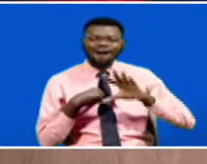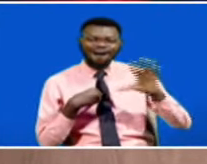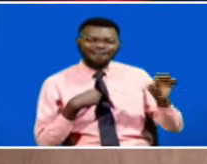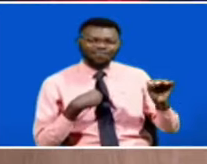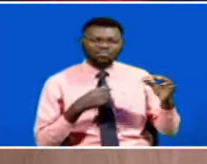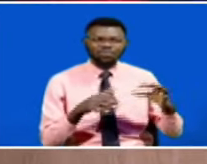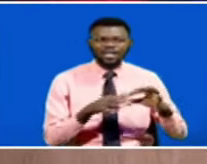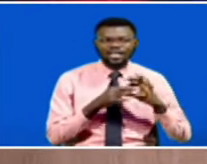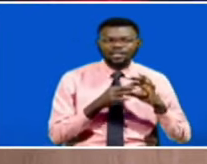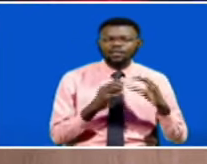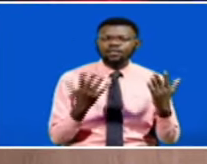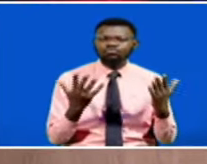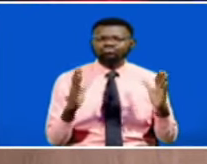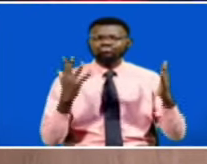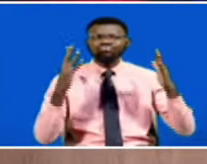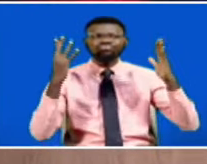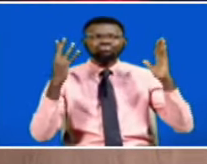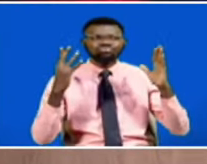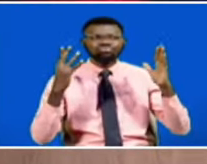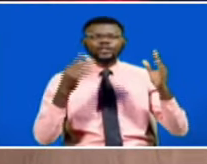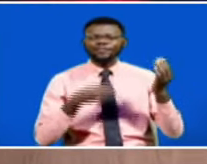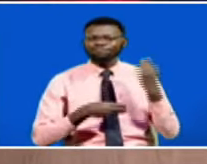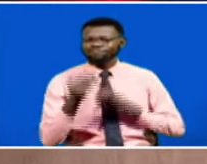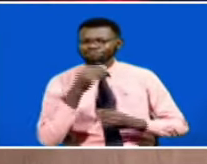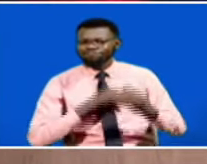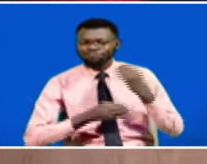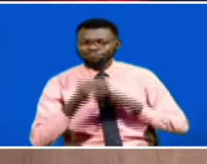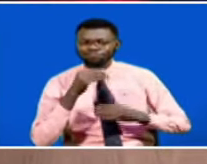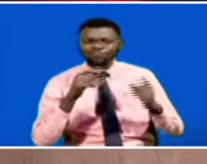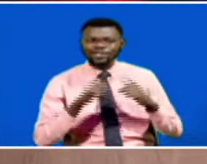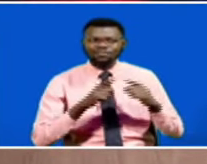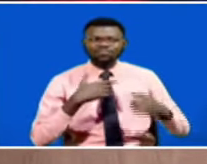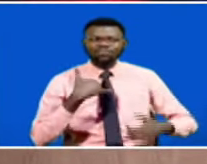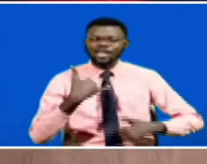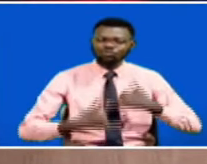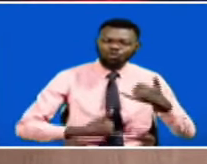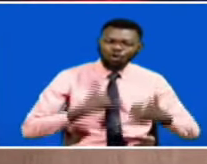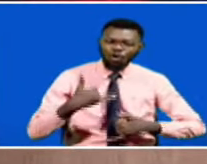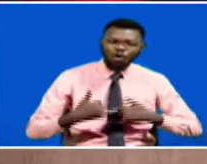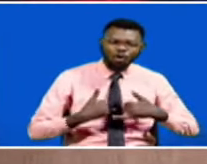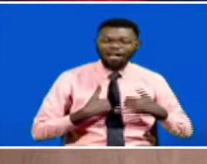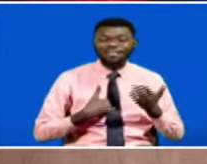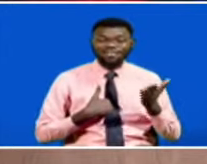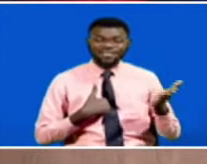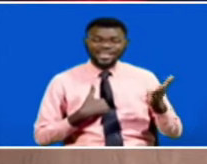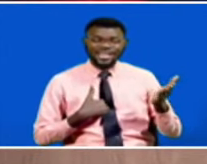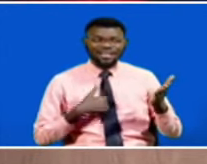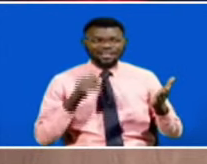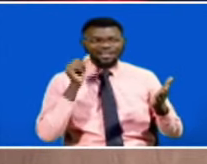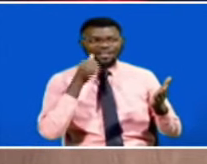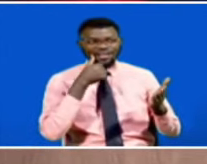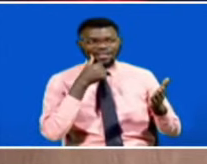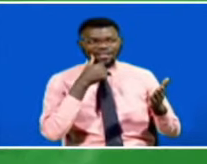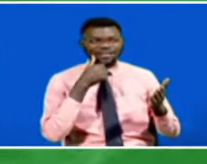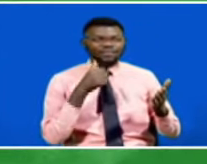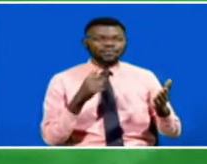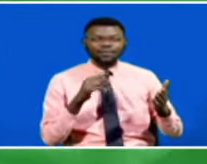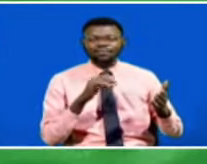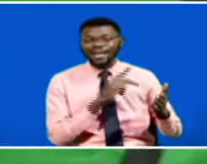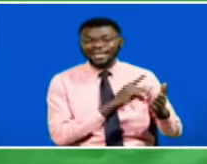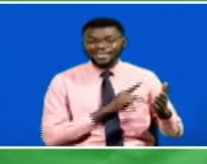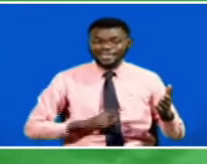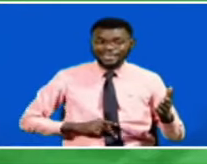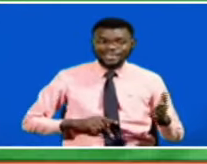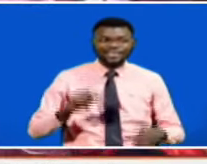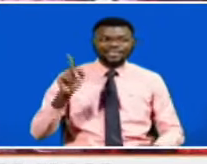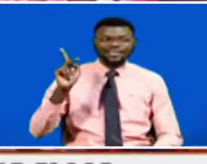Hafla hiyo pia ilihudhuriwa na vyakula na mitindo ya kitamaduni na ilichukua nafasi kubwa. Mfalme Peter Mumia wa pili